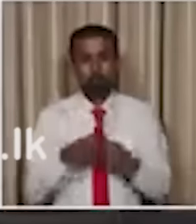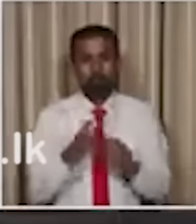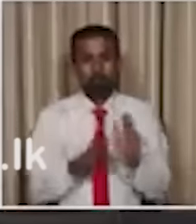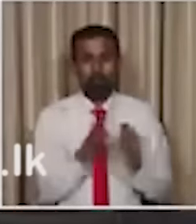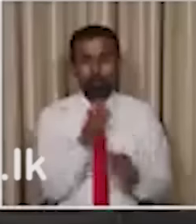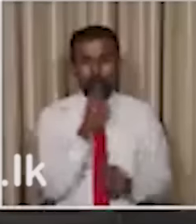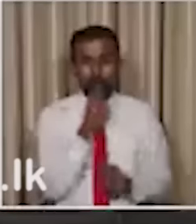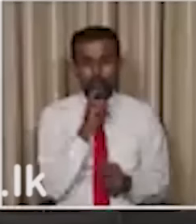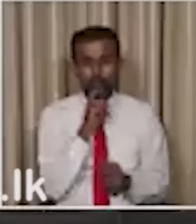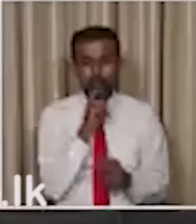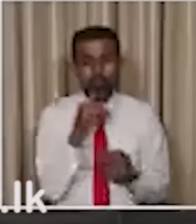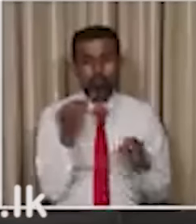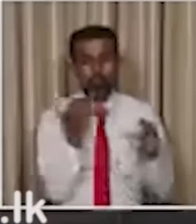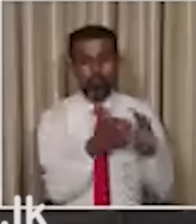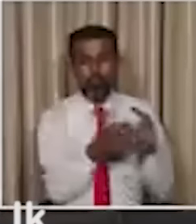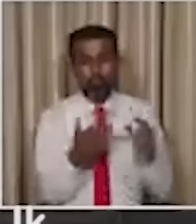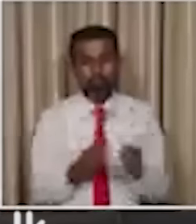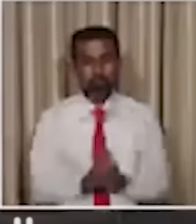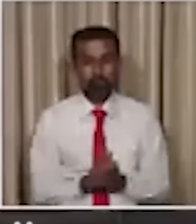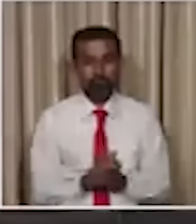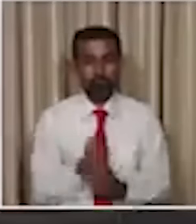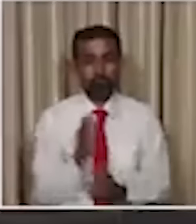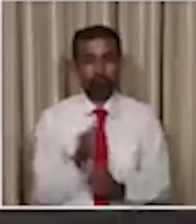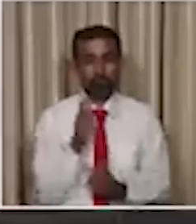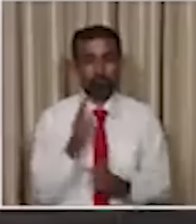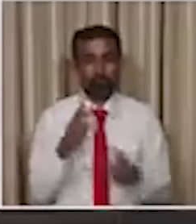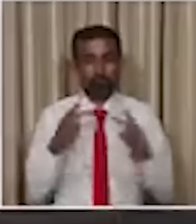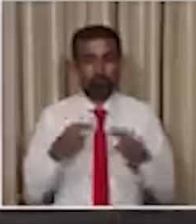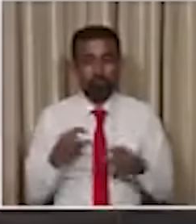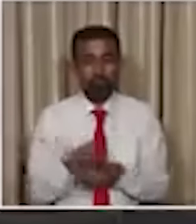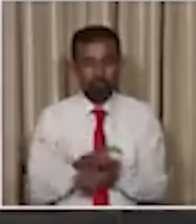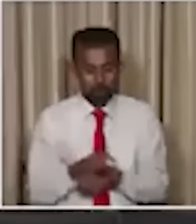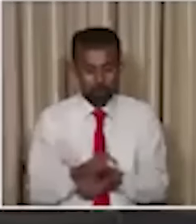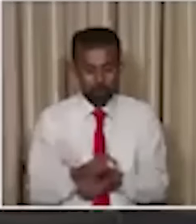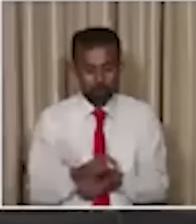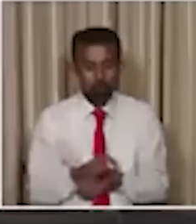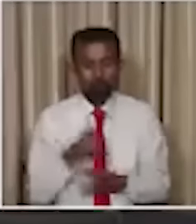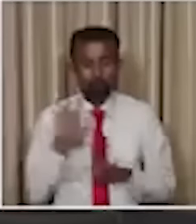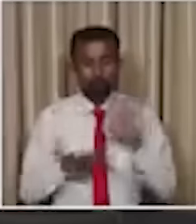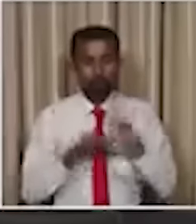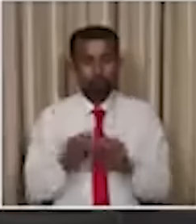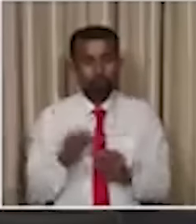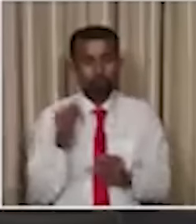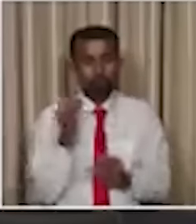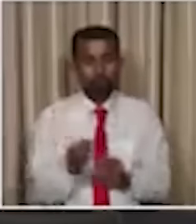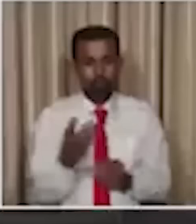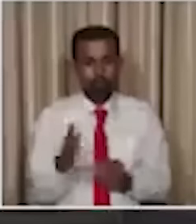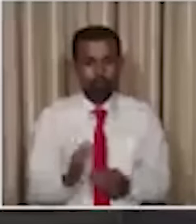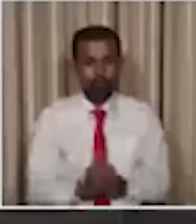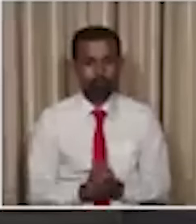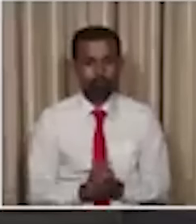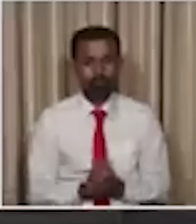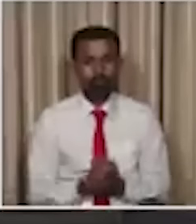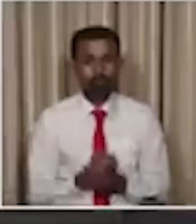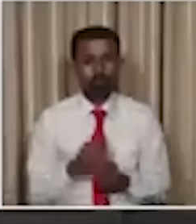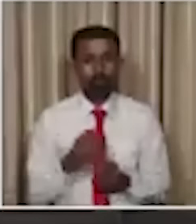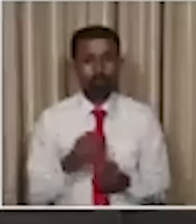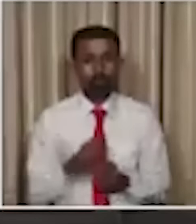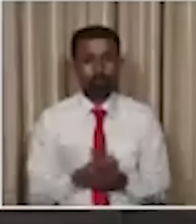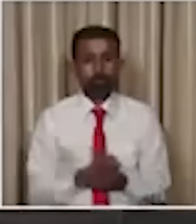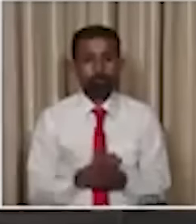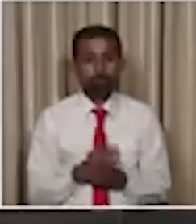වෙත වාර්තා කර ඇති අතර ජනාධිපති විමර්ශන කොමිසම වෙතද තොරතුරු බාර දී ඇත. දෙමටගොඩ පිපිරීම සිදු